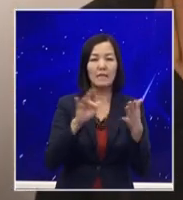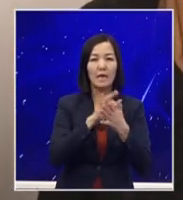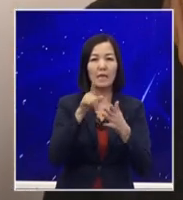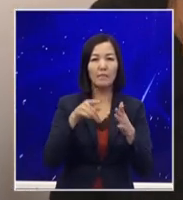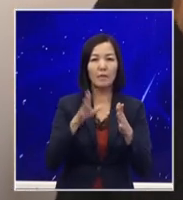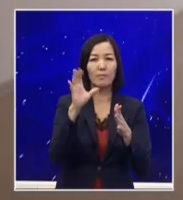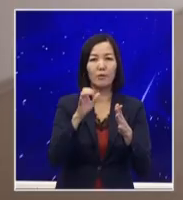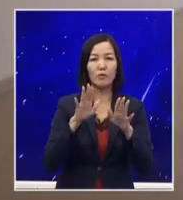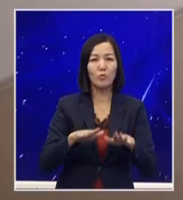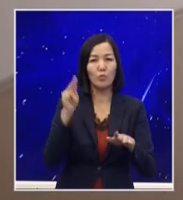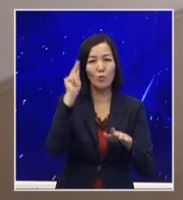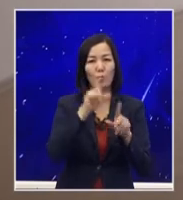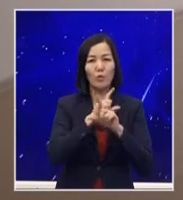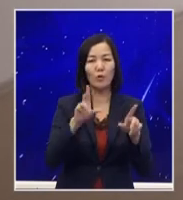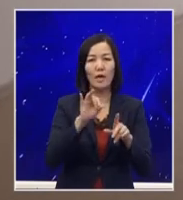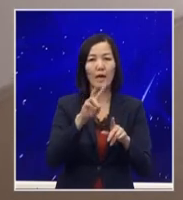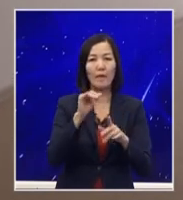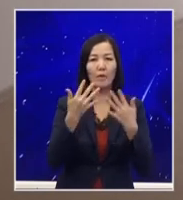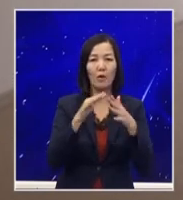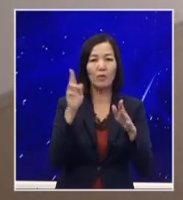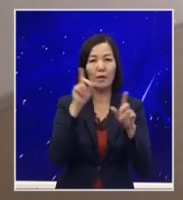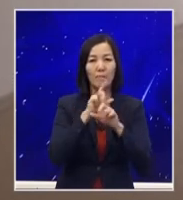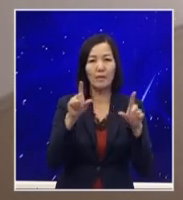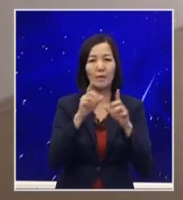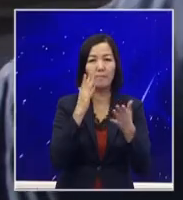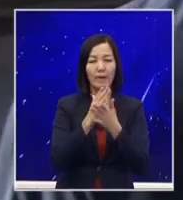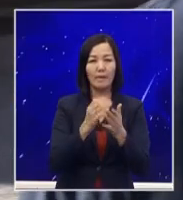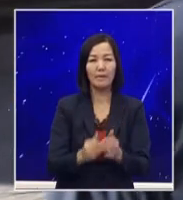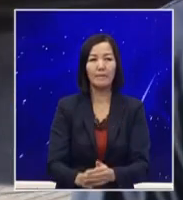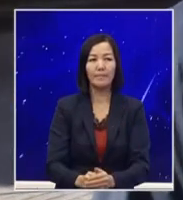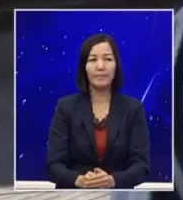1500 орындық оқу орны мен Аймен ауылындағы орта мектеп ғимараты да бар.